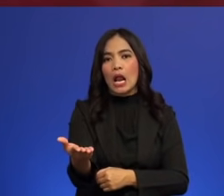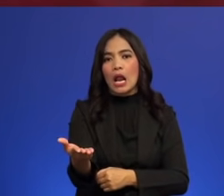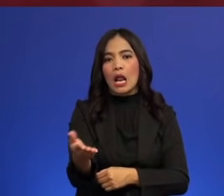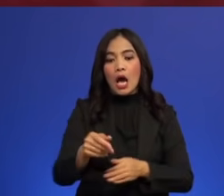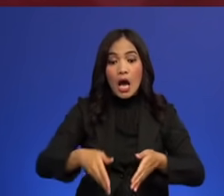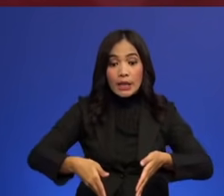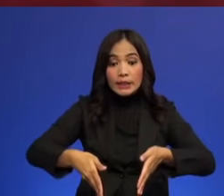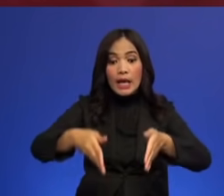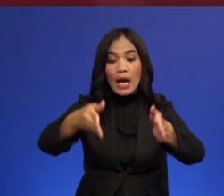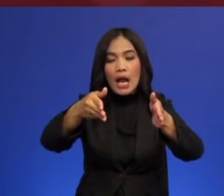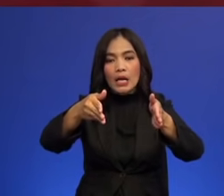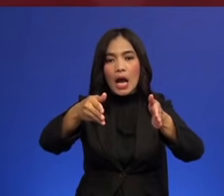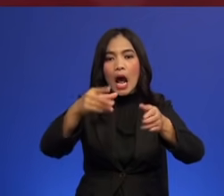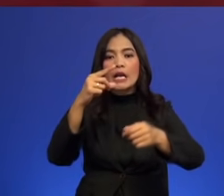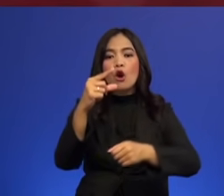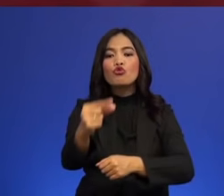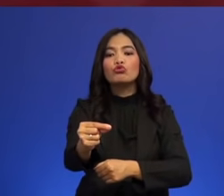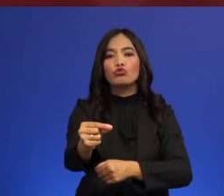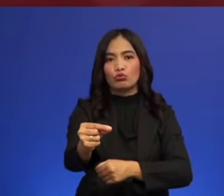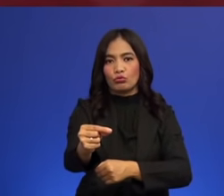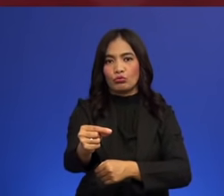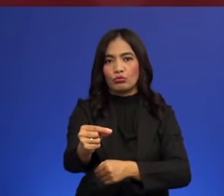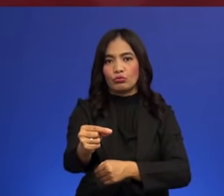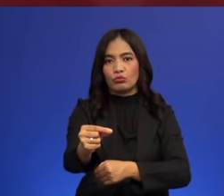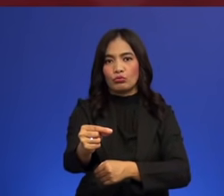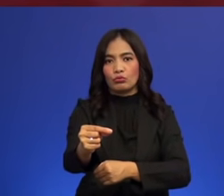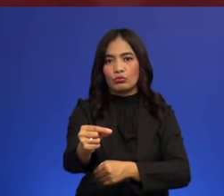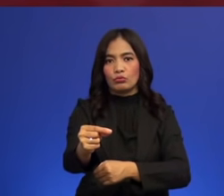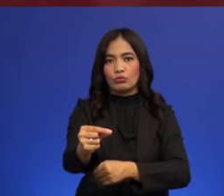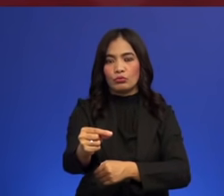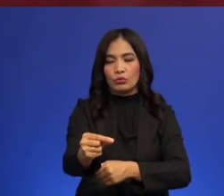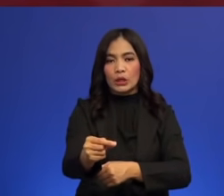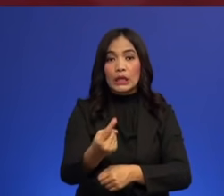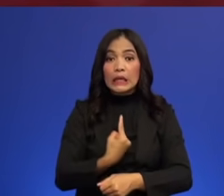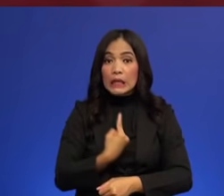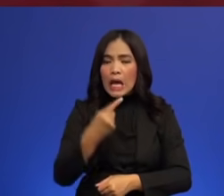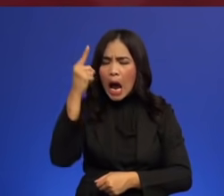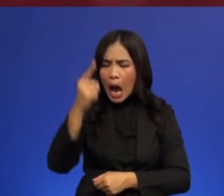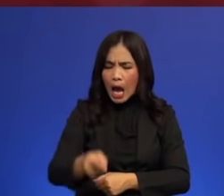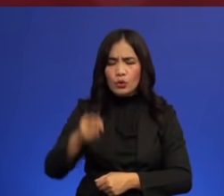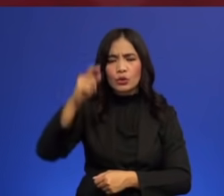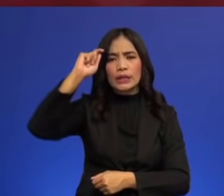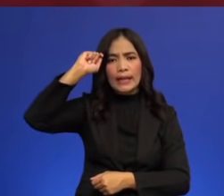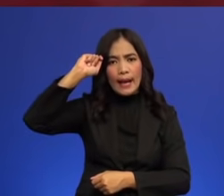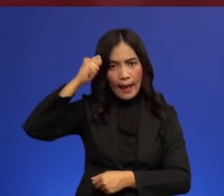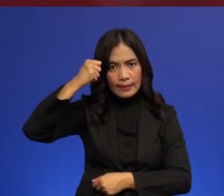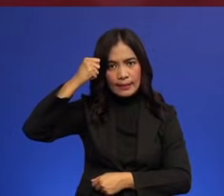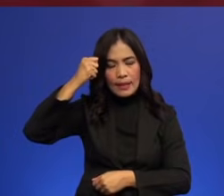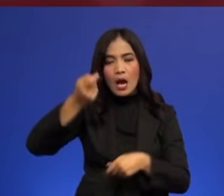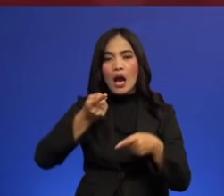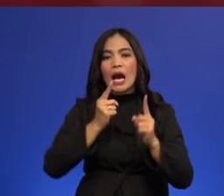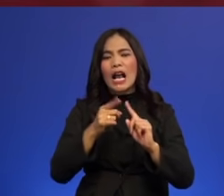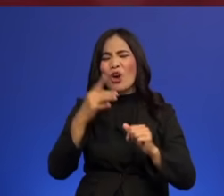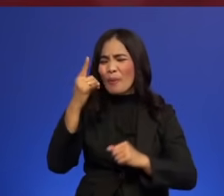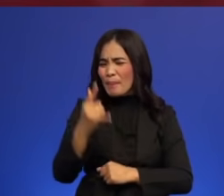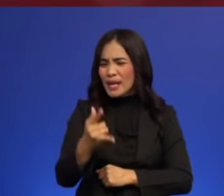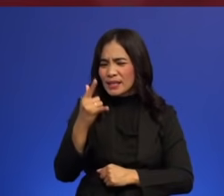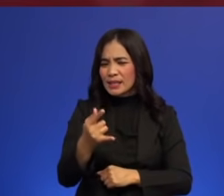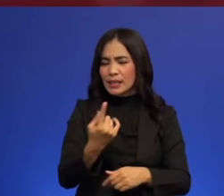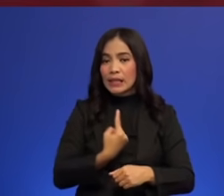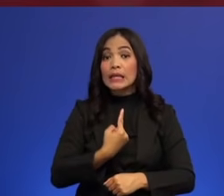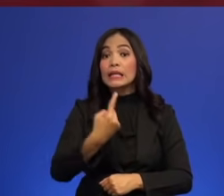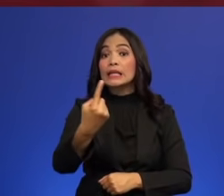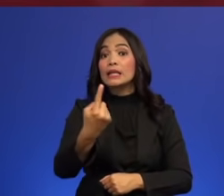Jalan pasti ada ujungnya. Kita harus selalu ingat bahwa pasti